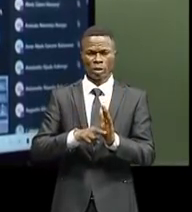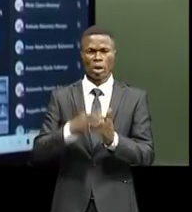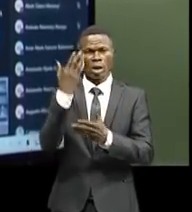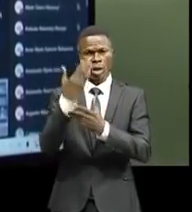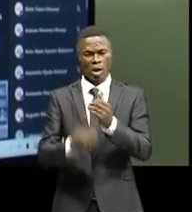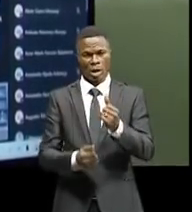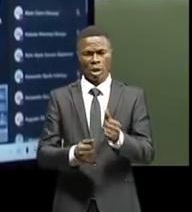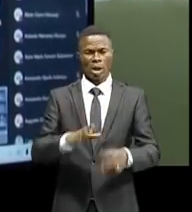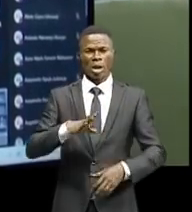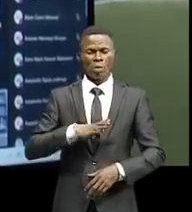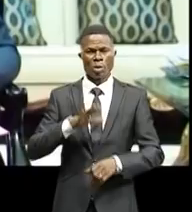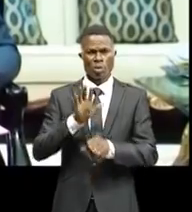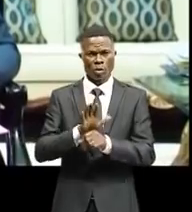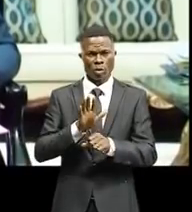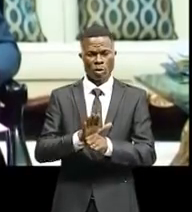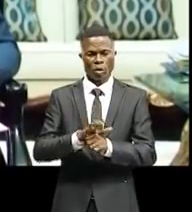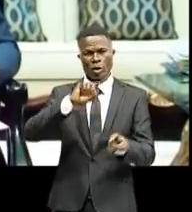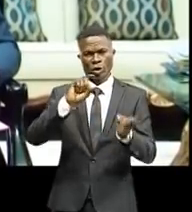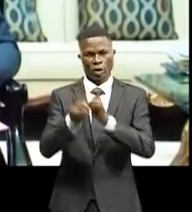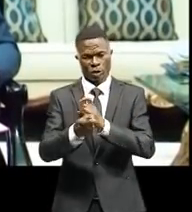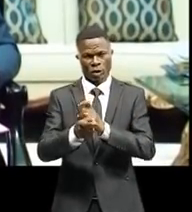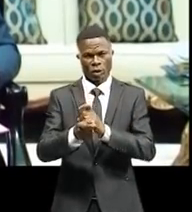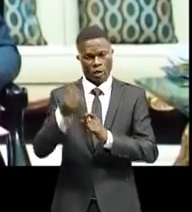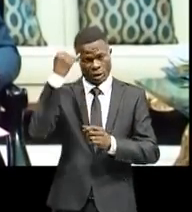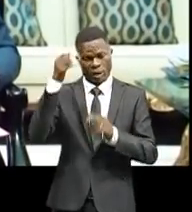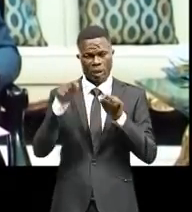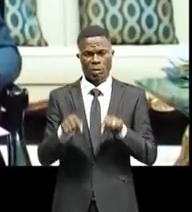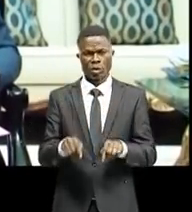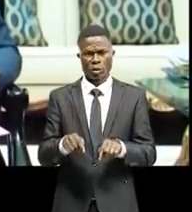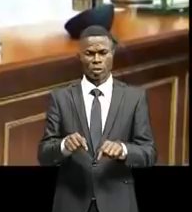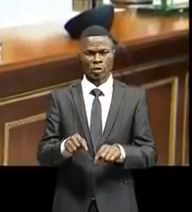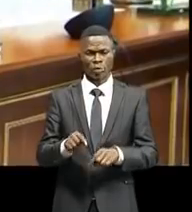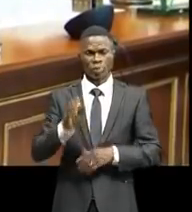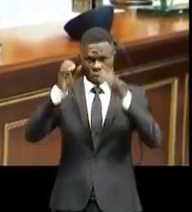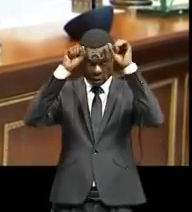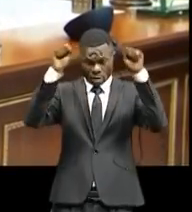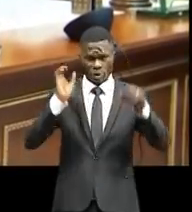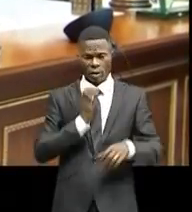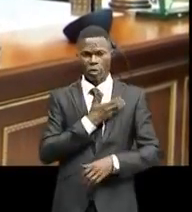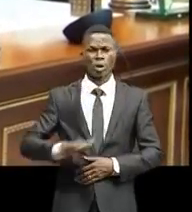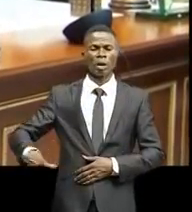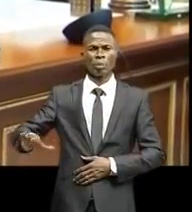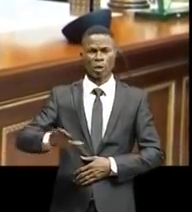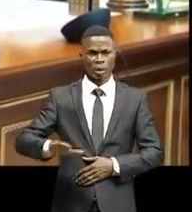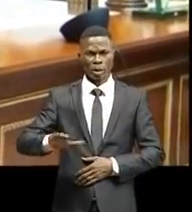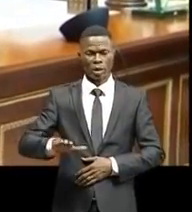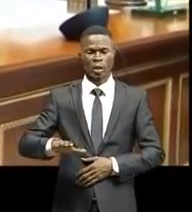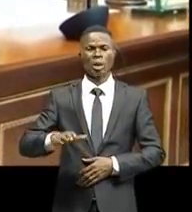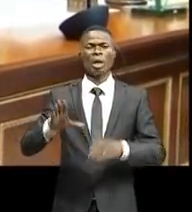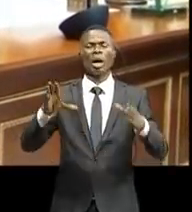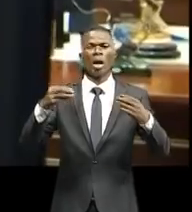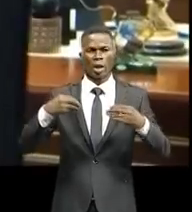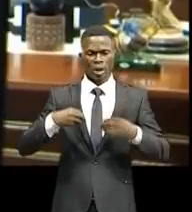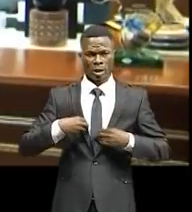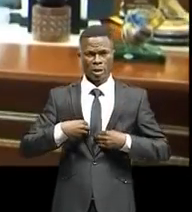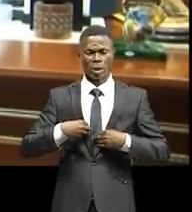l'absence des chocs majeurs qui pourraient renverser les tendances actuelles, le président de la République est d'avis que